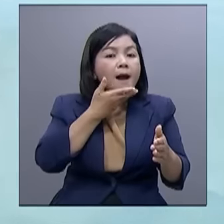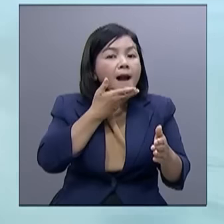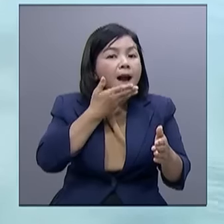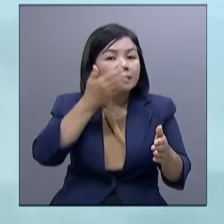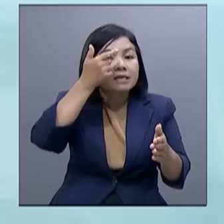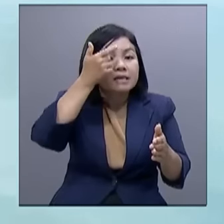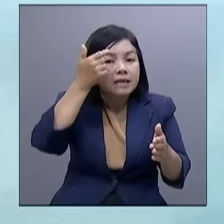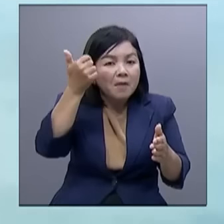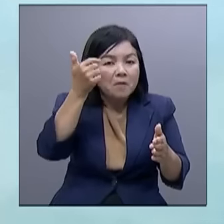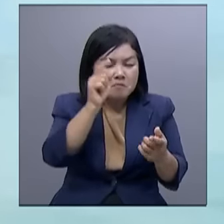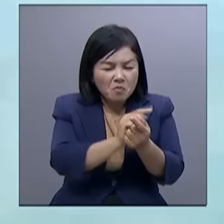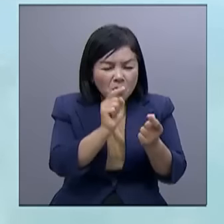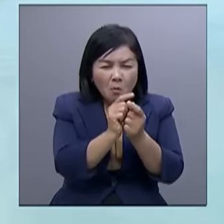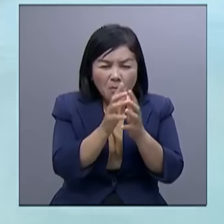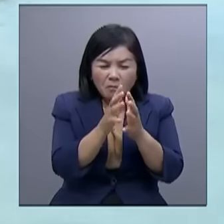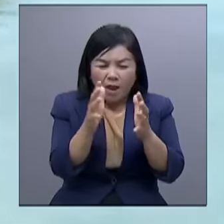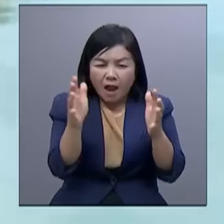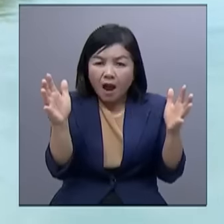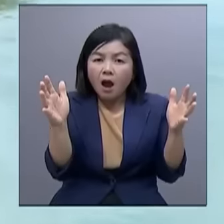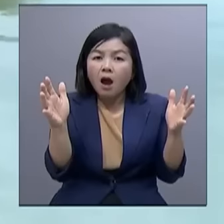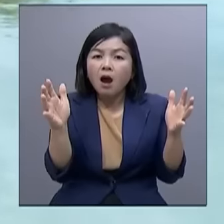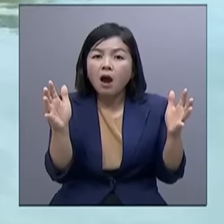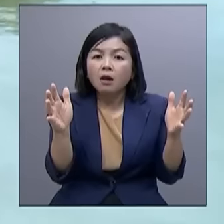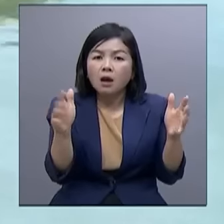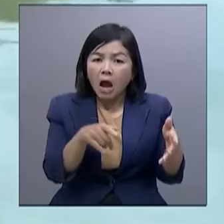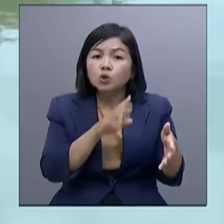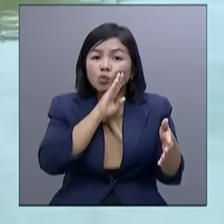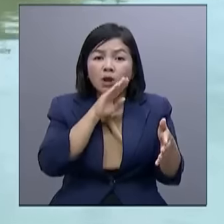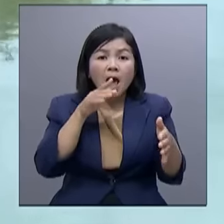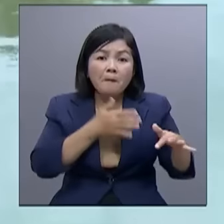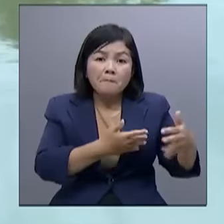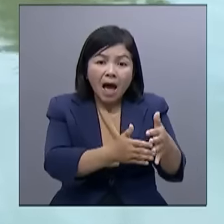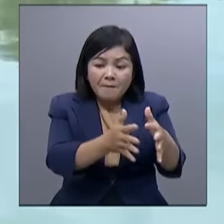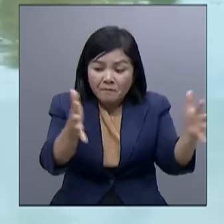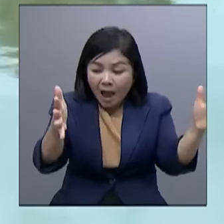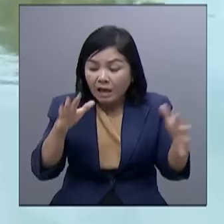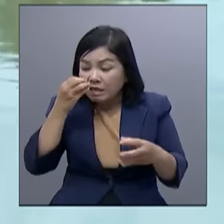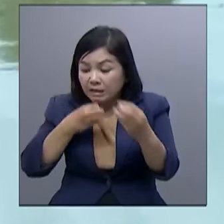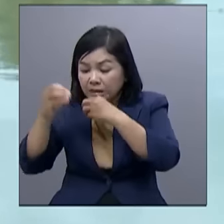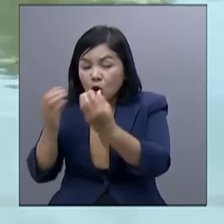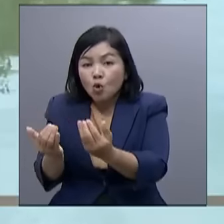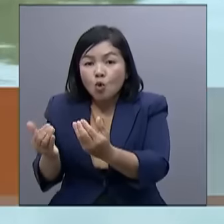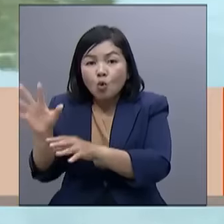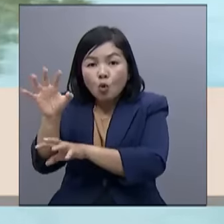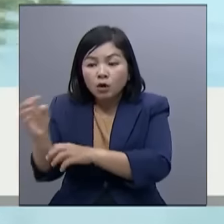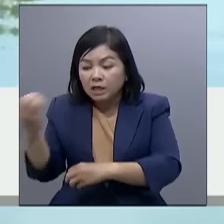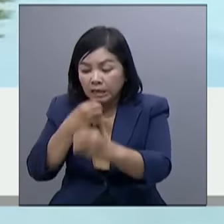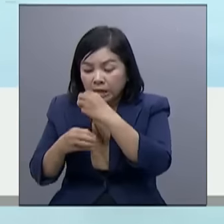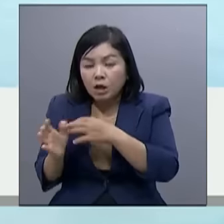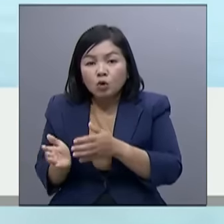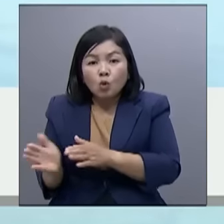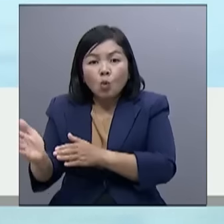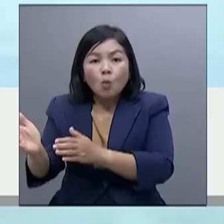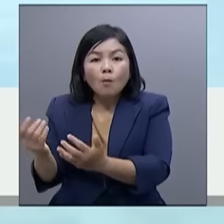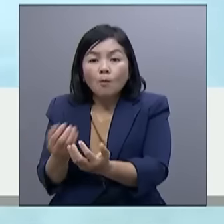ที่ทางเจ้าหน้าที่นะครับเกรงว่าจะมีการทำลายระบบนิเวศในพื้นที่ด้วยนะครับส่วนสาเหตุคุณผู้ชมครับสาเหตุหลักๆที่ทางเจ้าหน้า